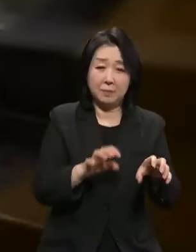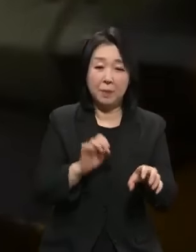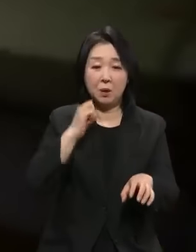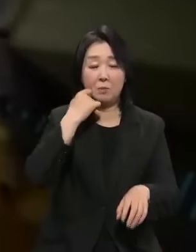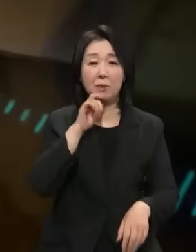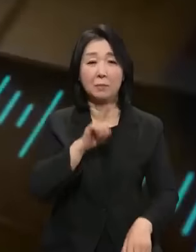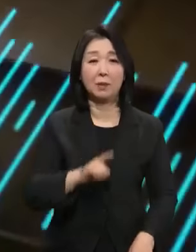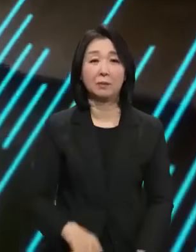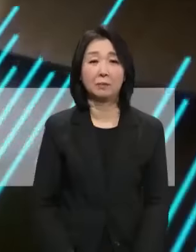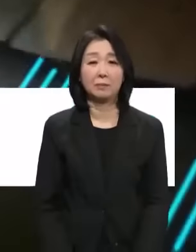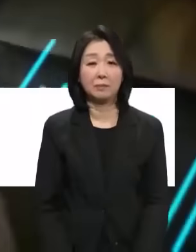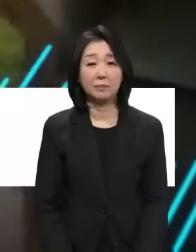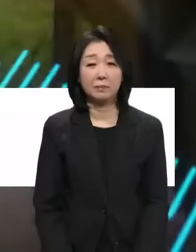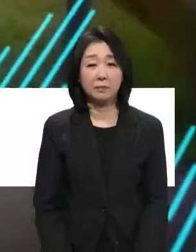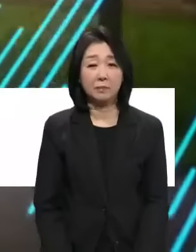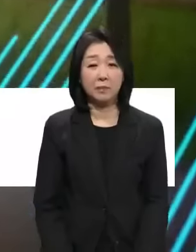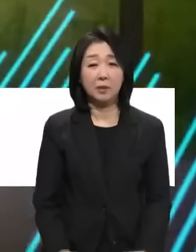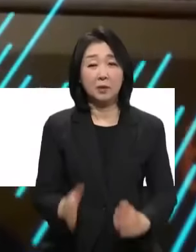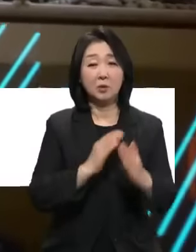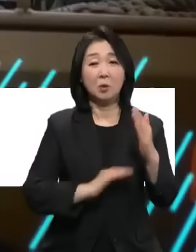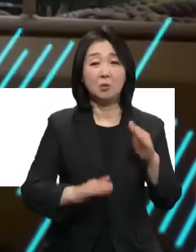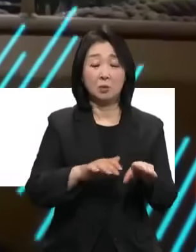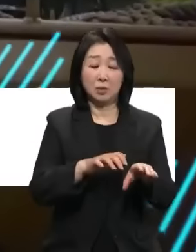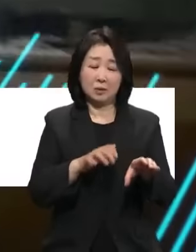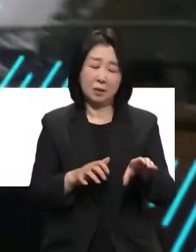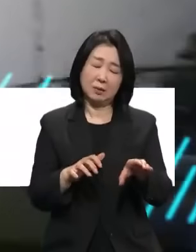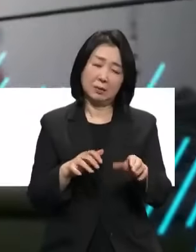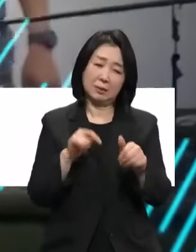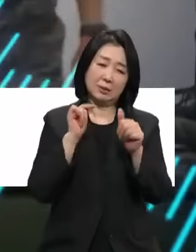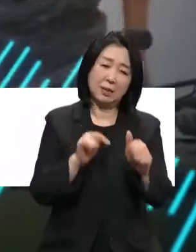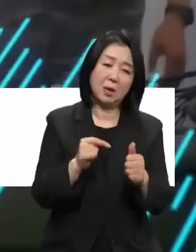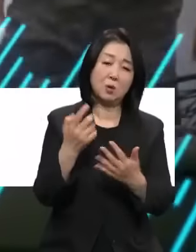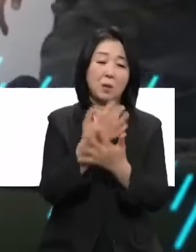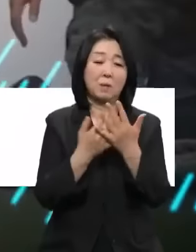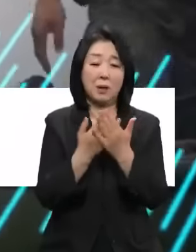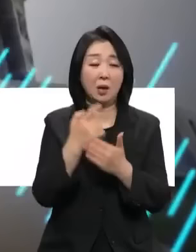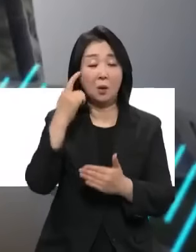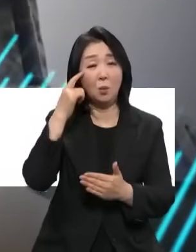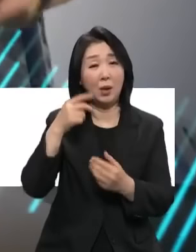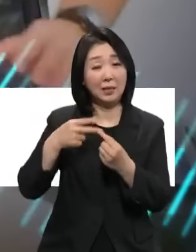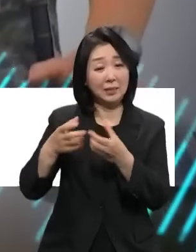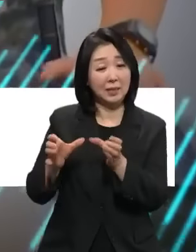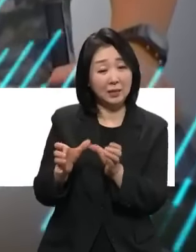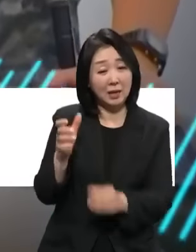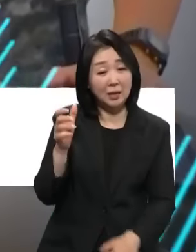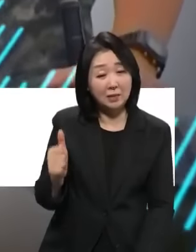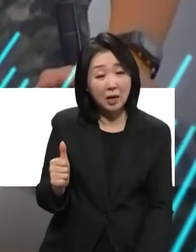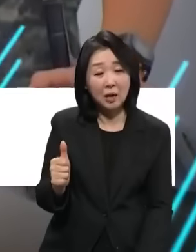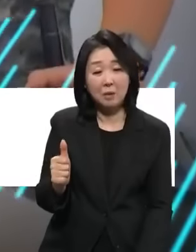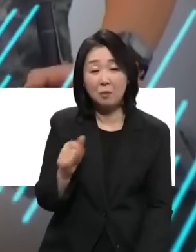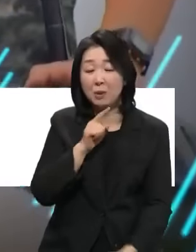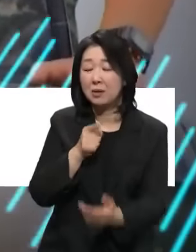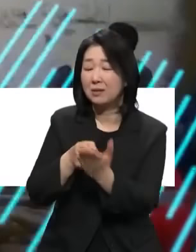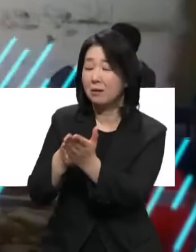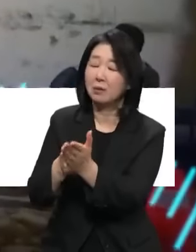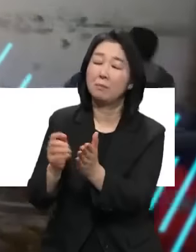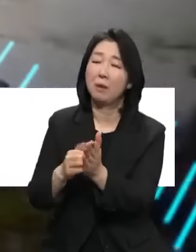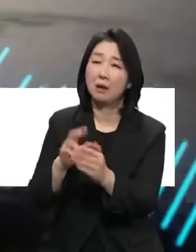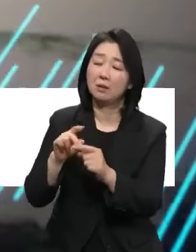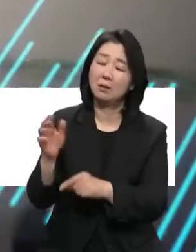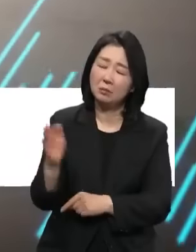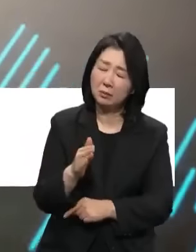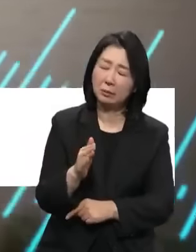답합니다. 정식으로 철수 이제는 네. 그럼 상황이 애매해. 내가 그뭐 사단장이 몇 번을 거기 드렸는데 네. 그러니까